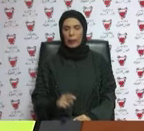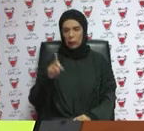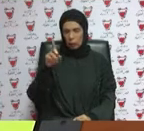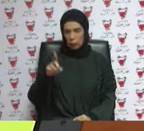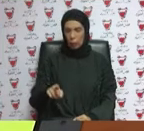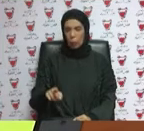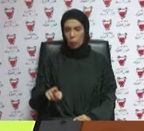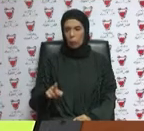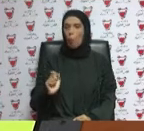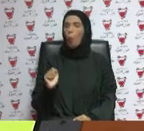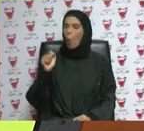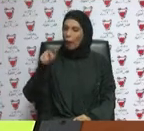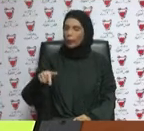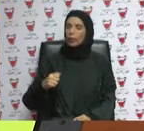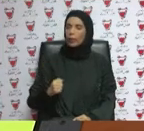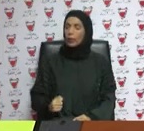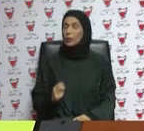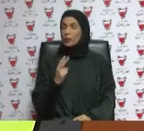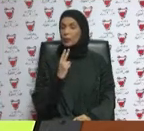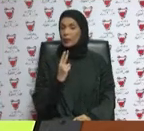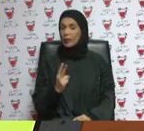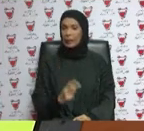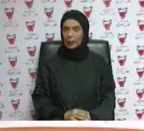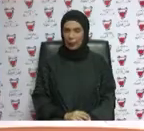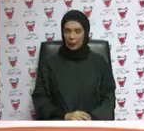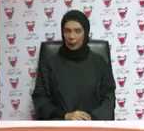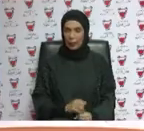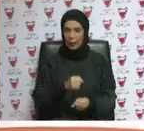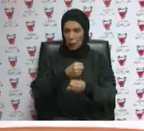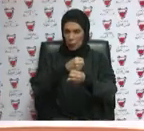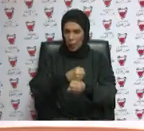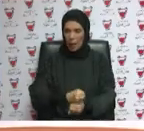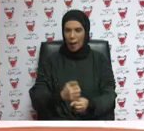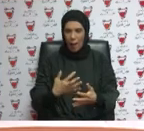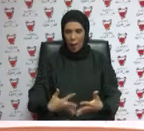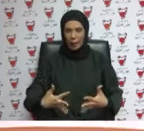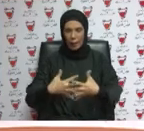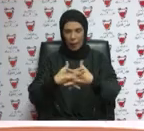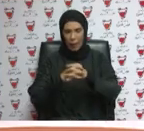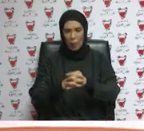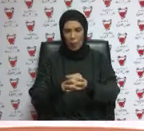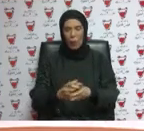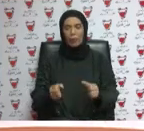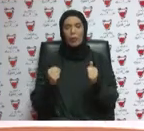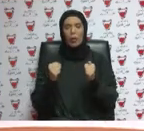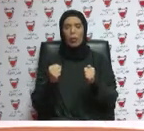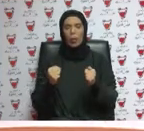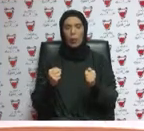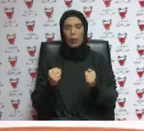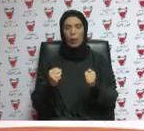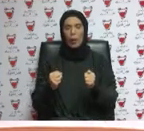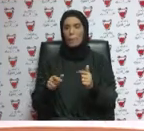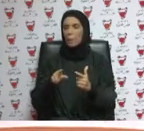البحريني أشوف أنه أثبت تلاحمه وقوة هذا التلاحم بينه